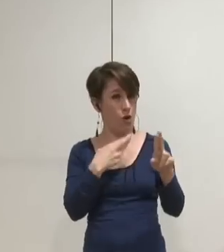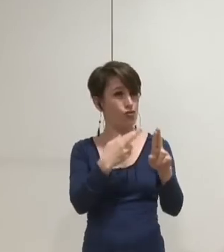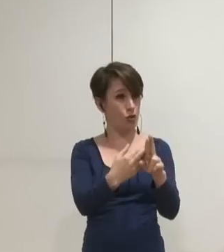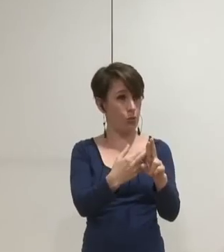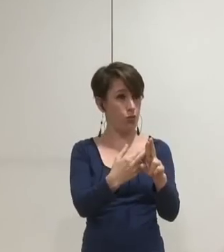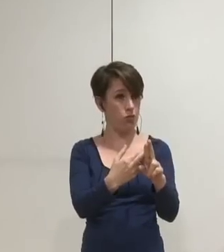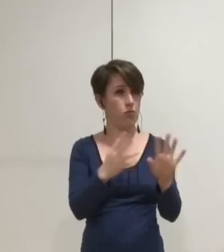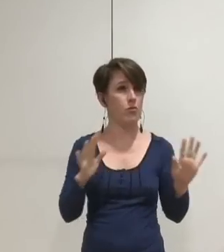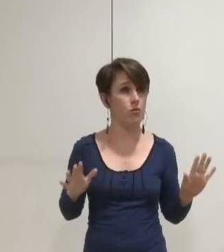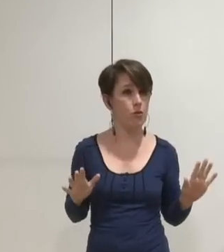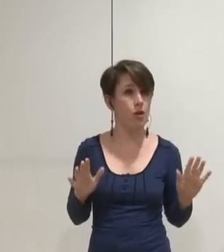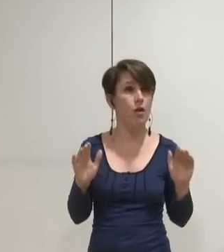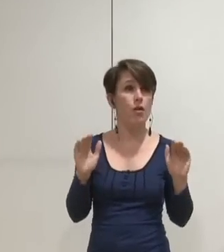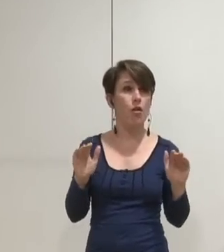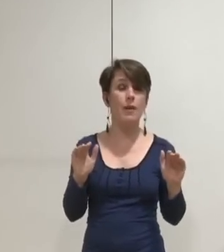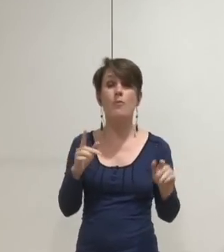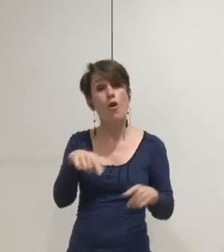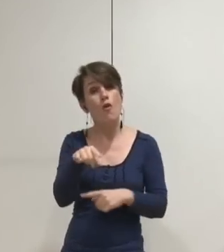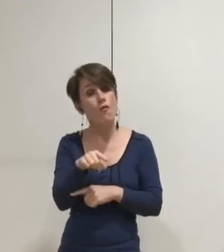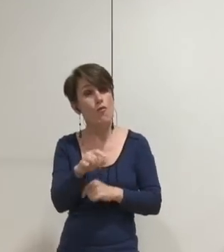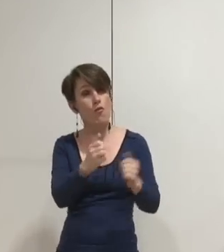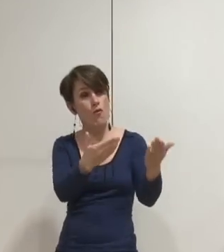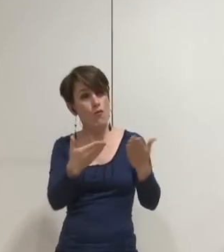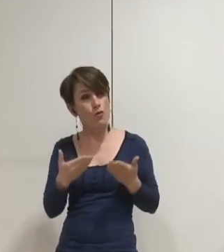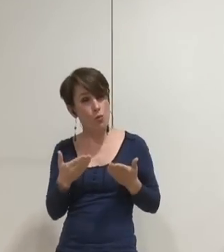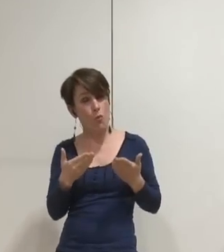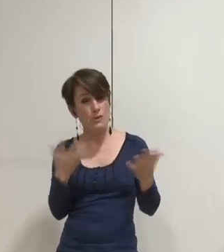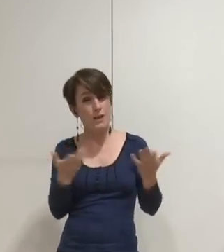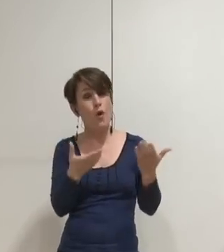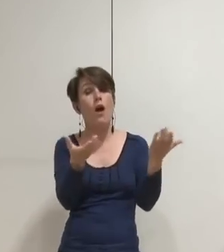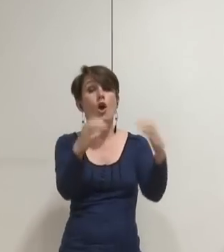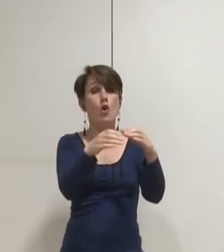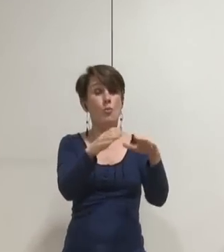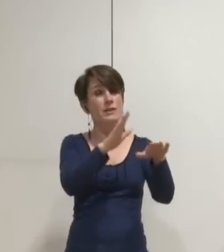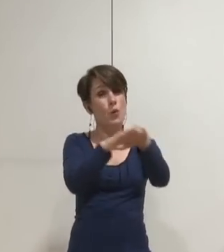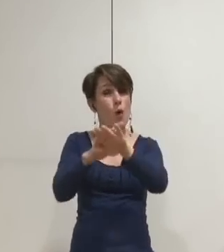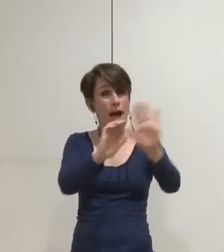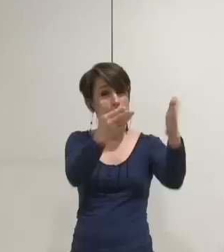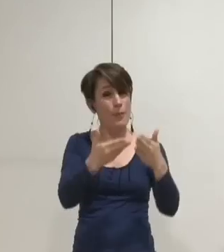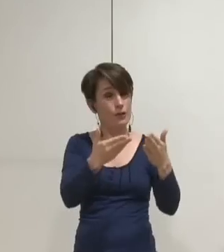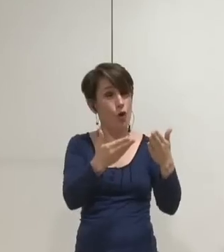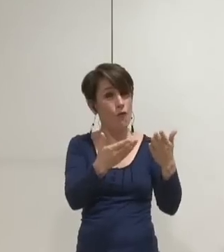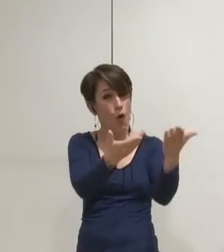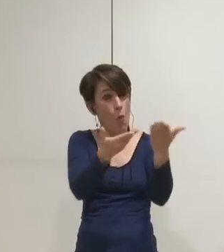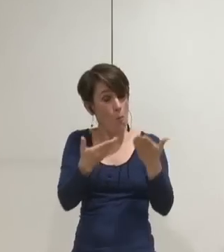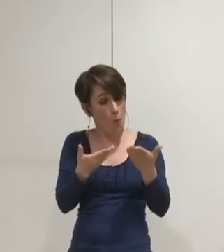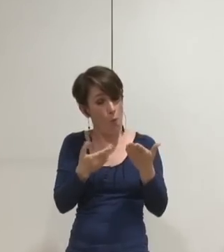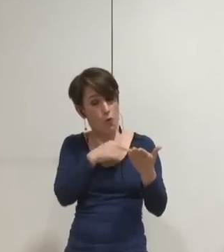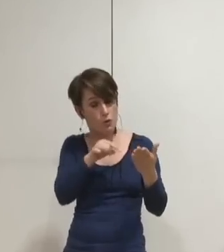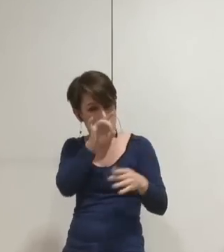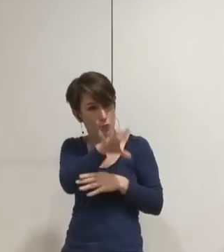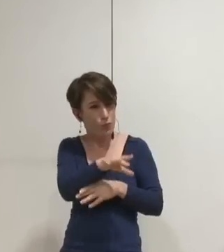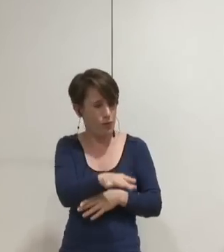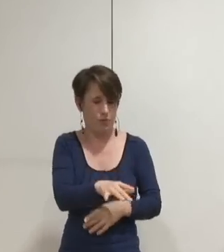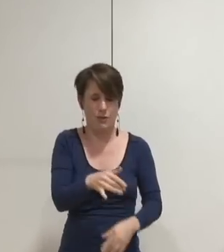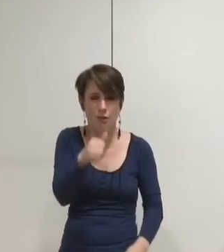GEG malgré tout vous nous proposez d'aller à l'encontre des conclusions de l'appel d'offre mais quelle ironie puisque c'est vous qui avez lancé cet appel d'offre